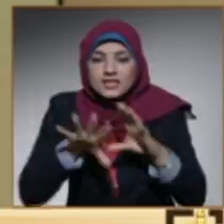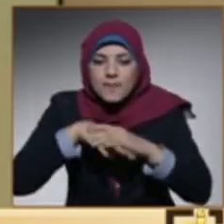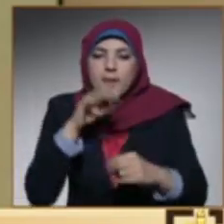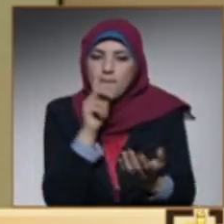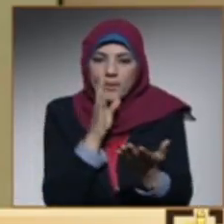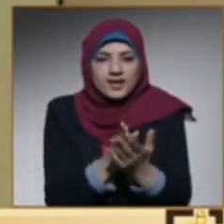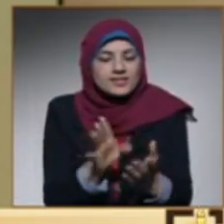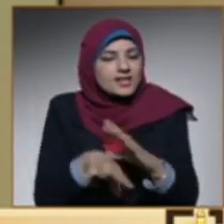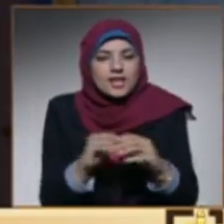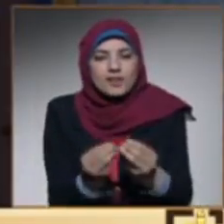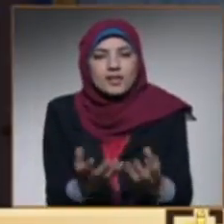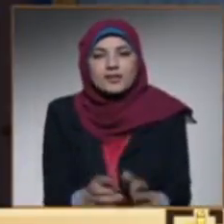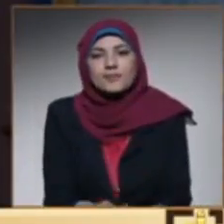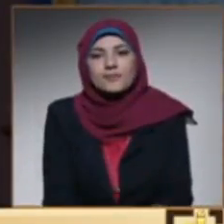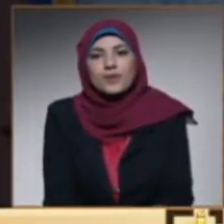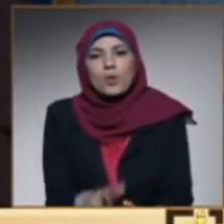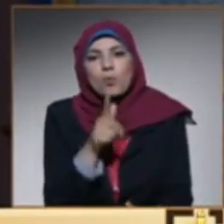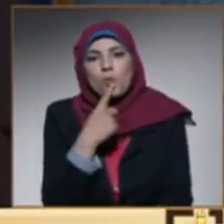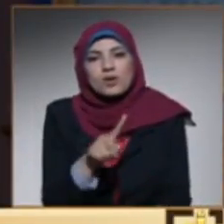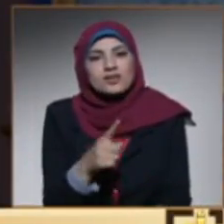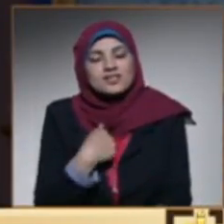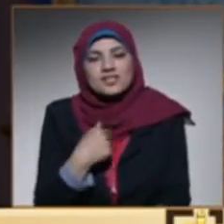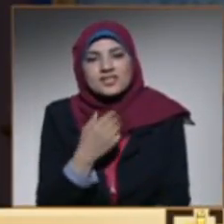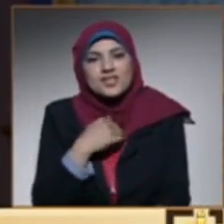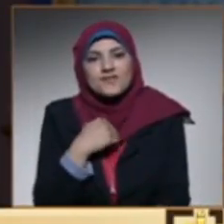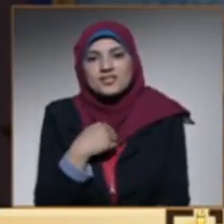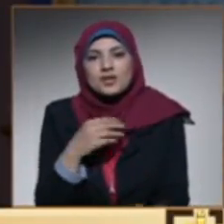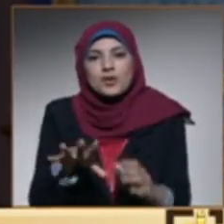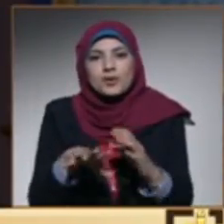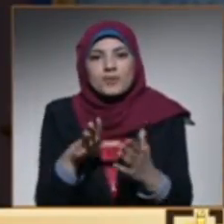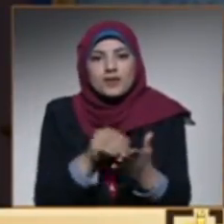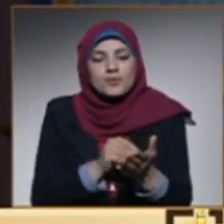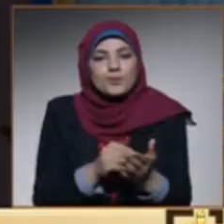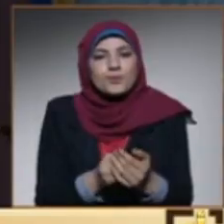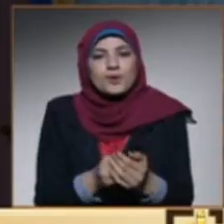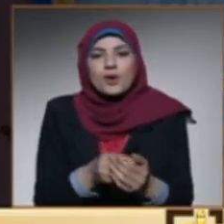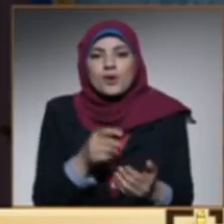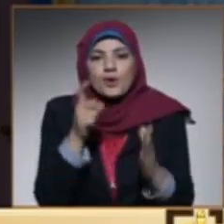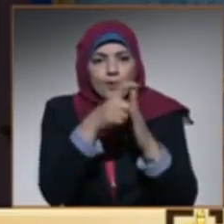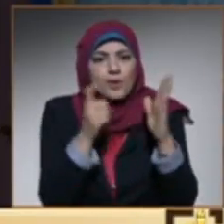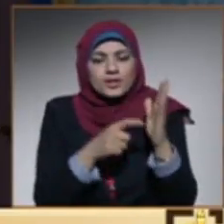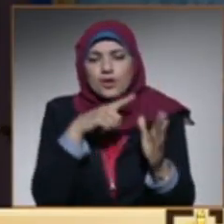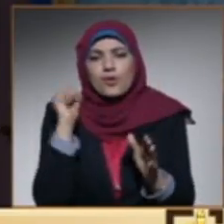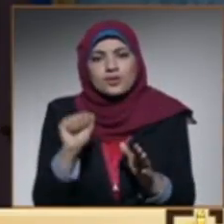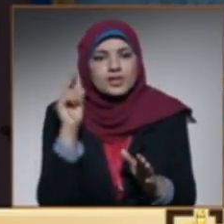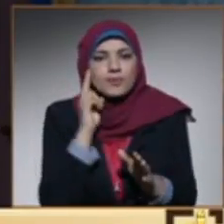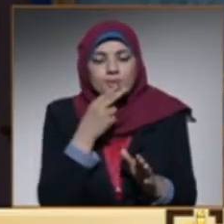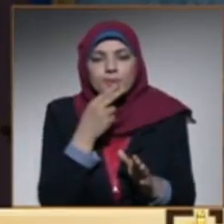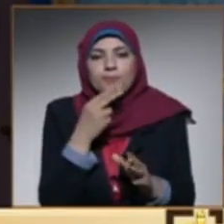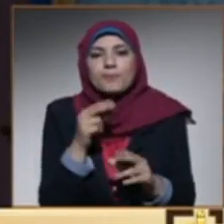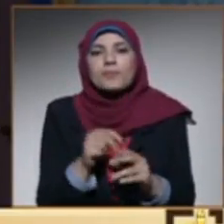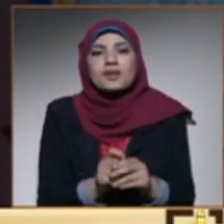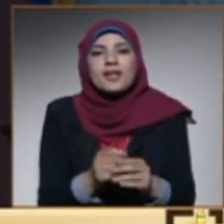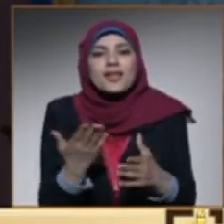الامر. والله احنا نفسنا ان اول حاجه ان هم ينزلوا قوانين خاصه بالصم،